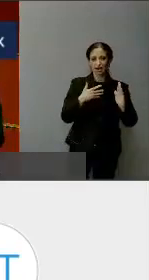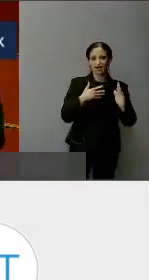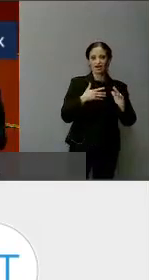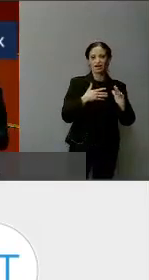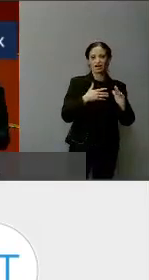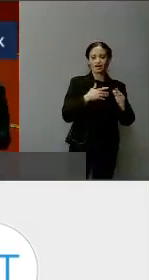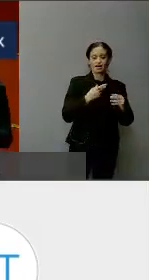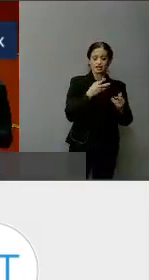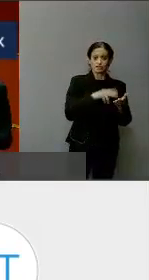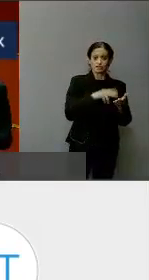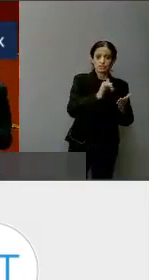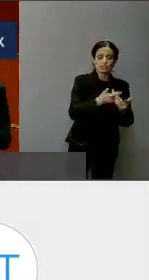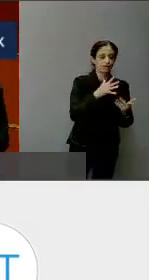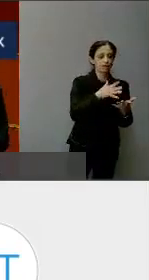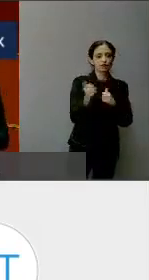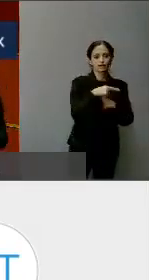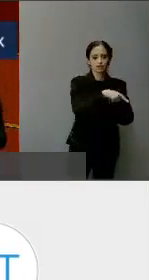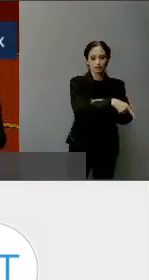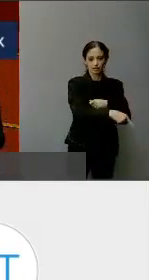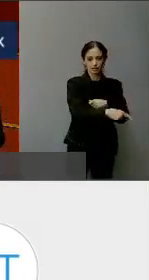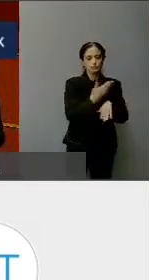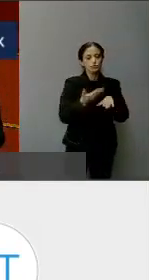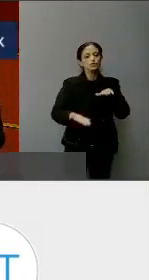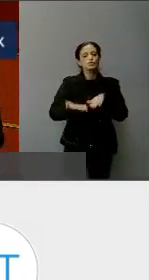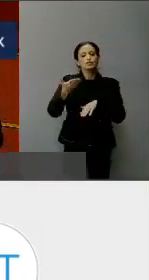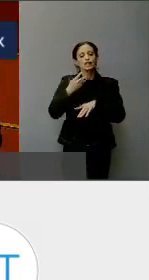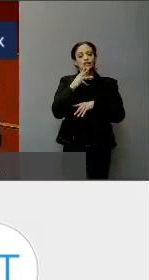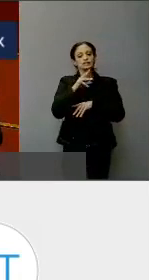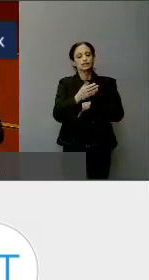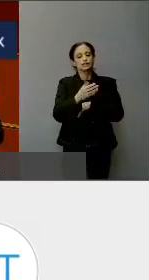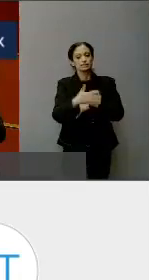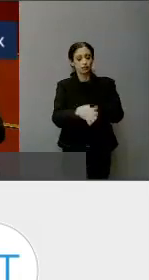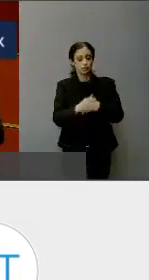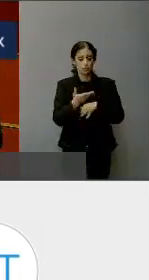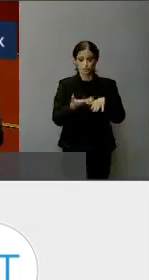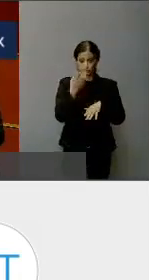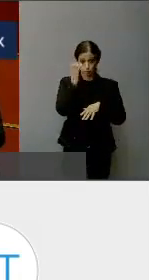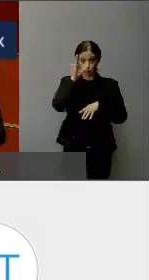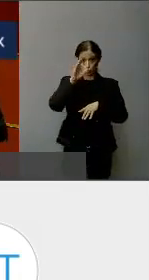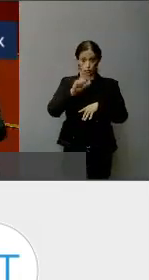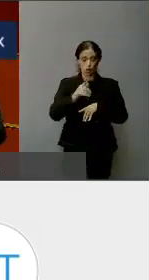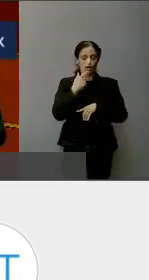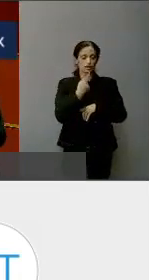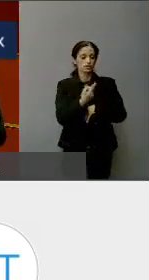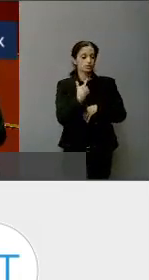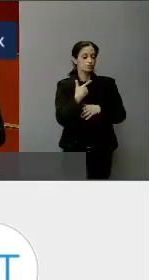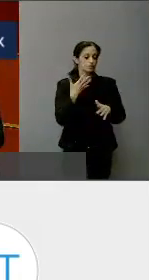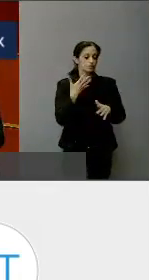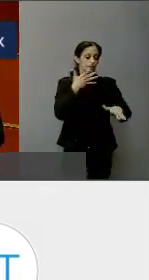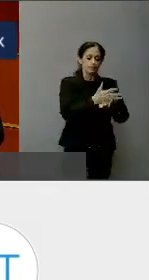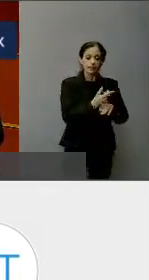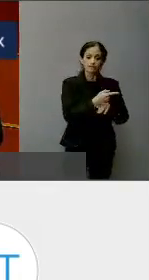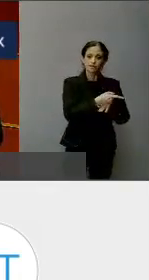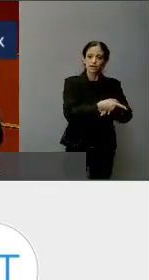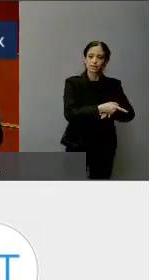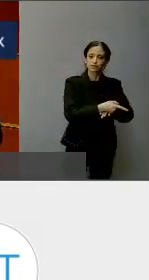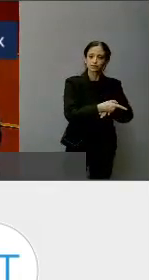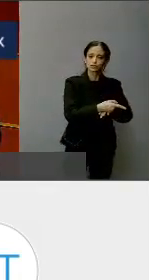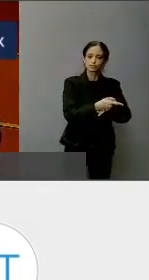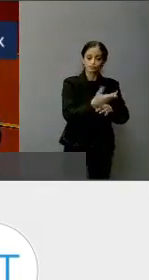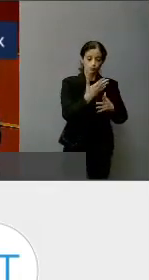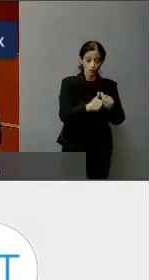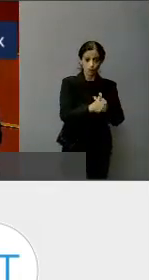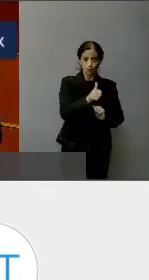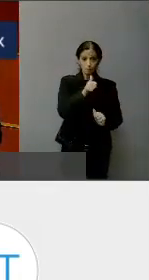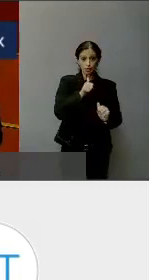sentimento diffuso lo ha detto la soprintendenza ai beni culturali l'intervento dice la scritta l'intervento ancorché in fase preliminare